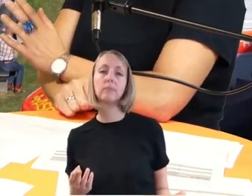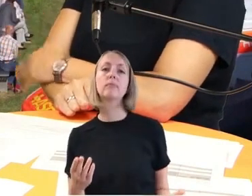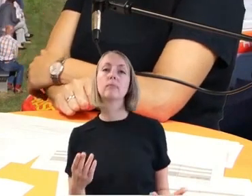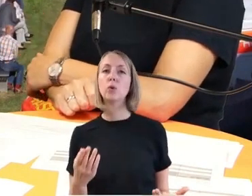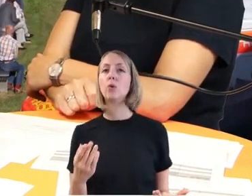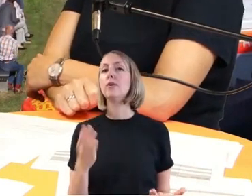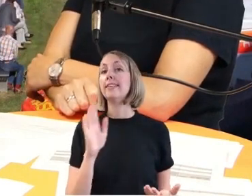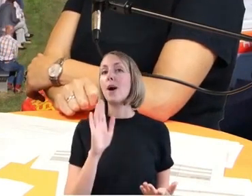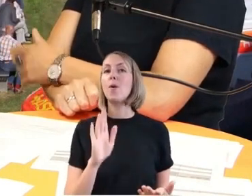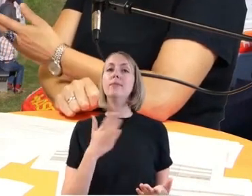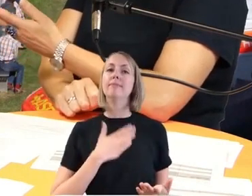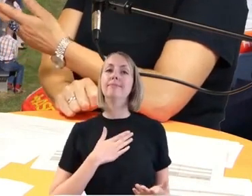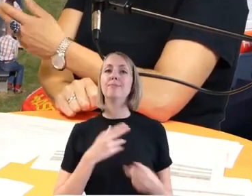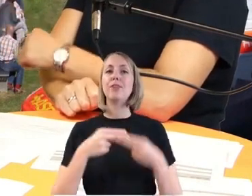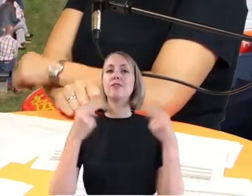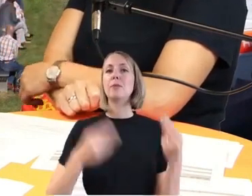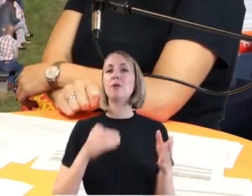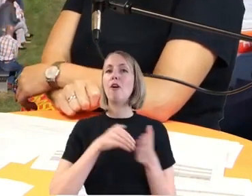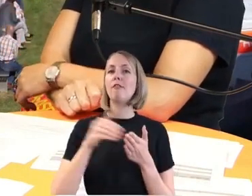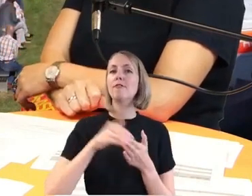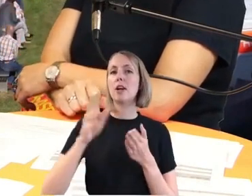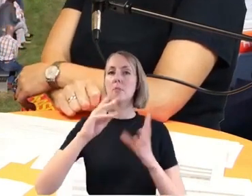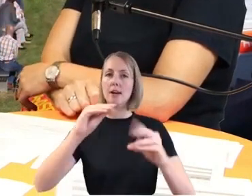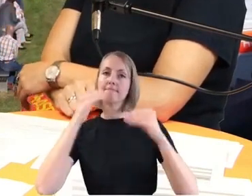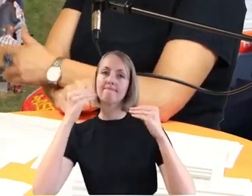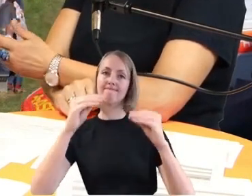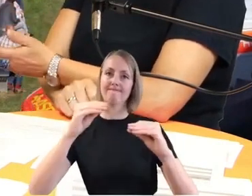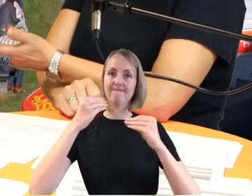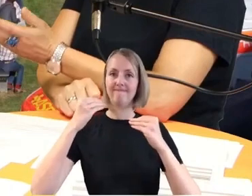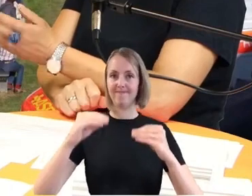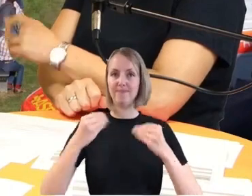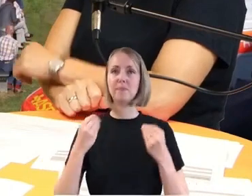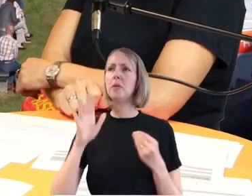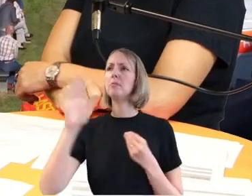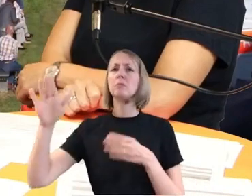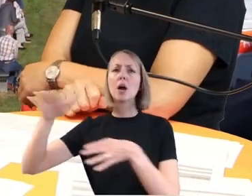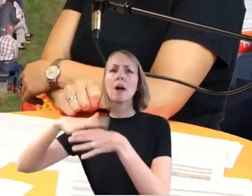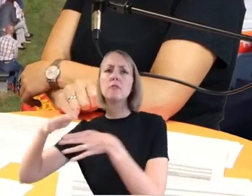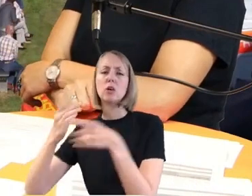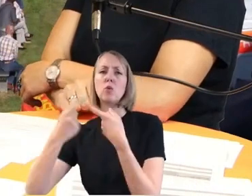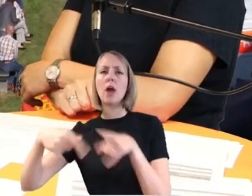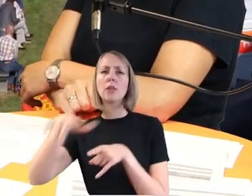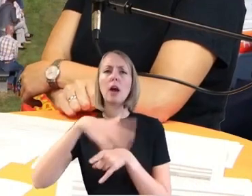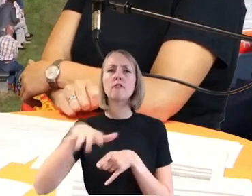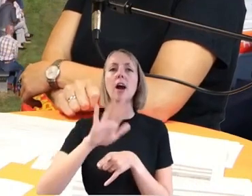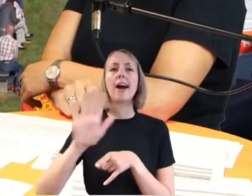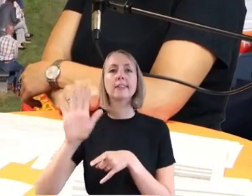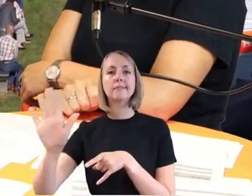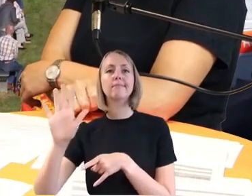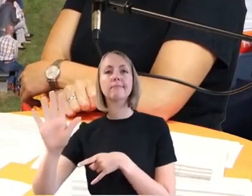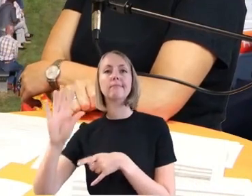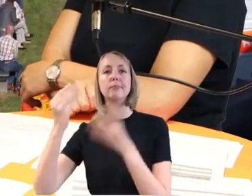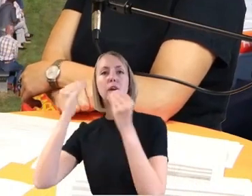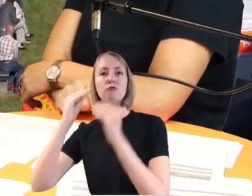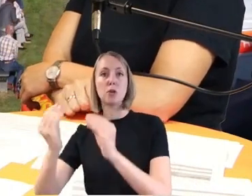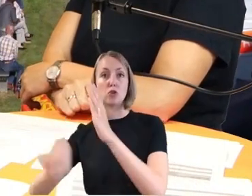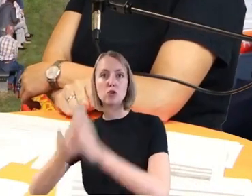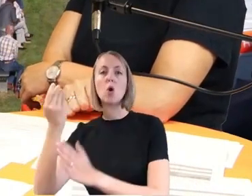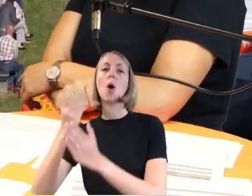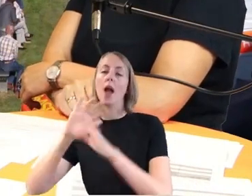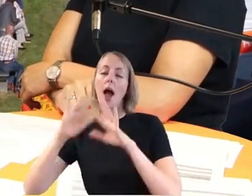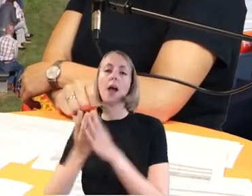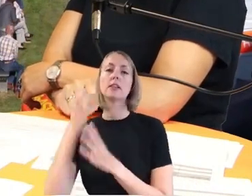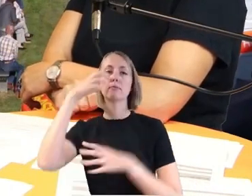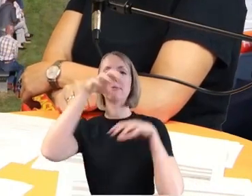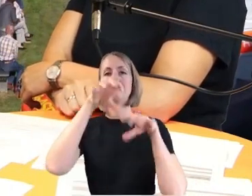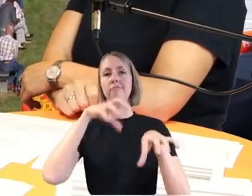aufmerksam weiterzuverfolgen, weil wenn es da Neues gibt, egal ob aus Ihrem Referat oder aus dem anderen Referat, dann werden wir es da